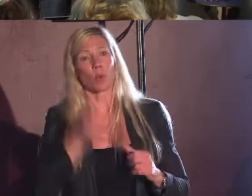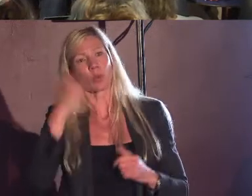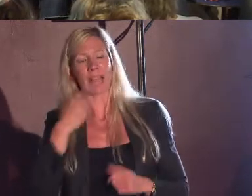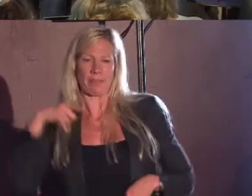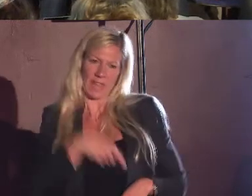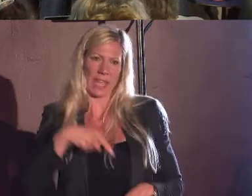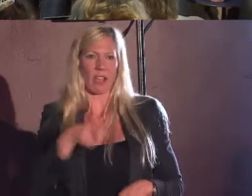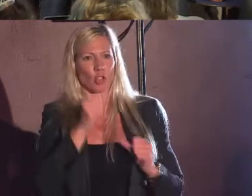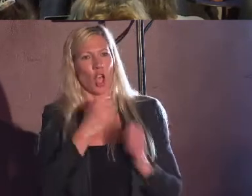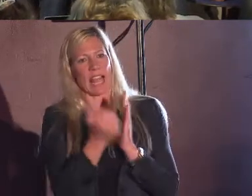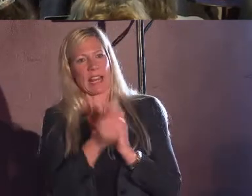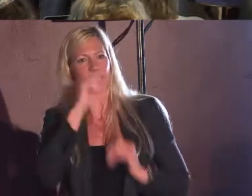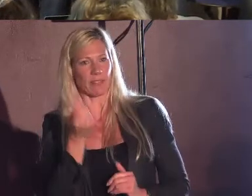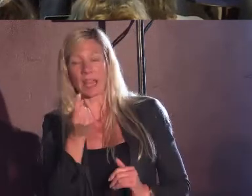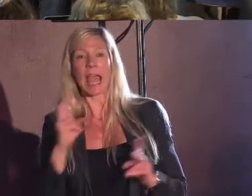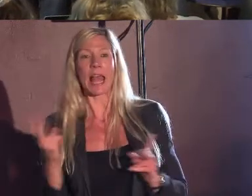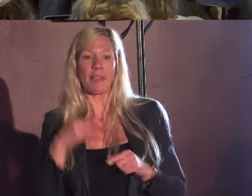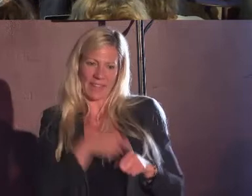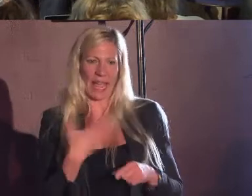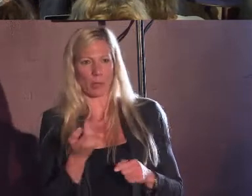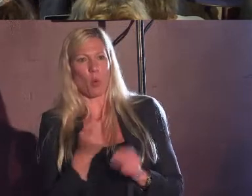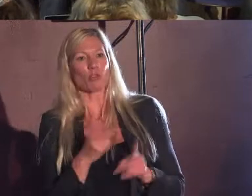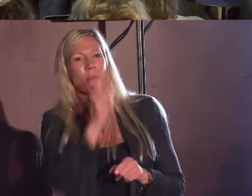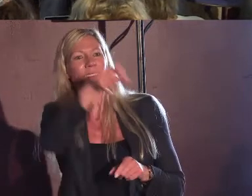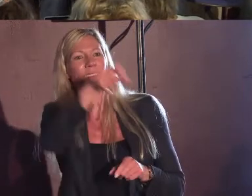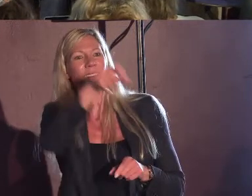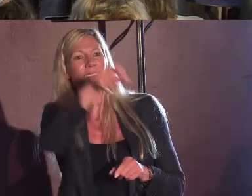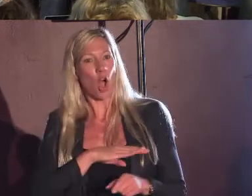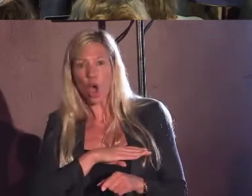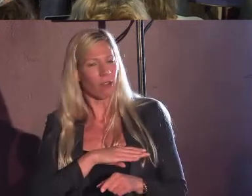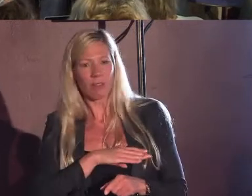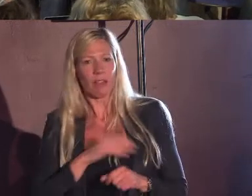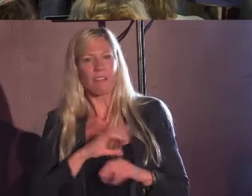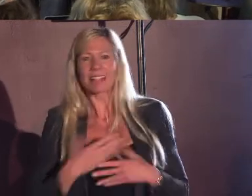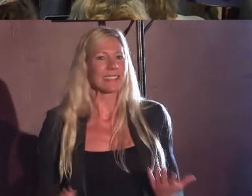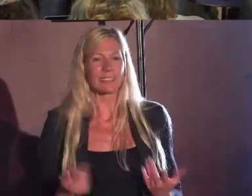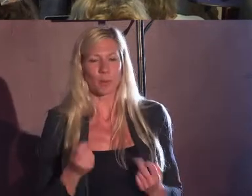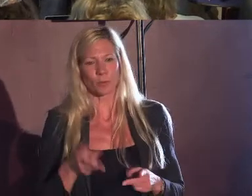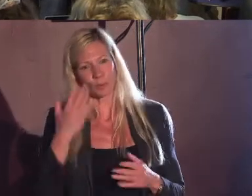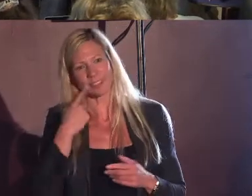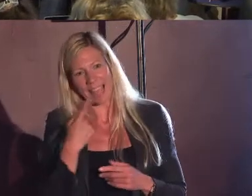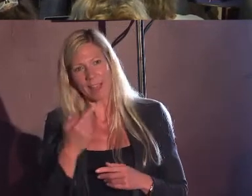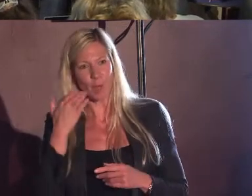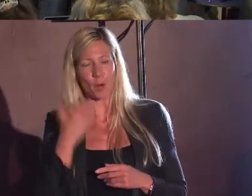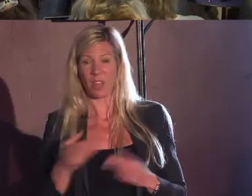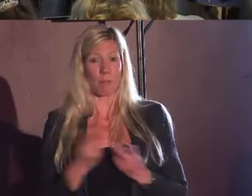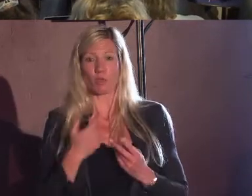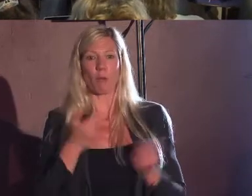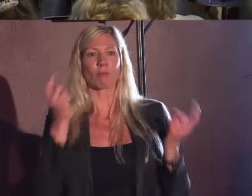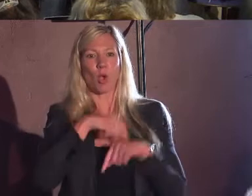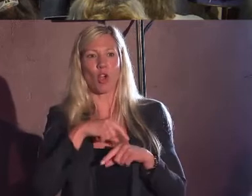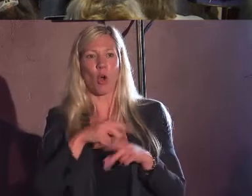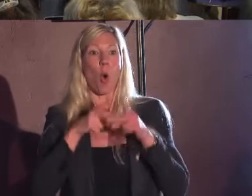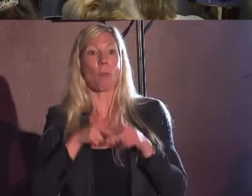produkt överhuvudtaget, eller som någonting som någon skulle vilja ha, och absolut ingenting man skulle vilja återupprepa. Så att, ja. Tack så mycket Astrid.